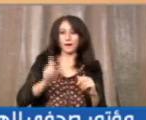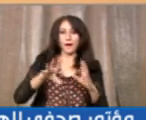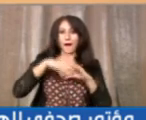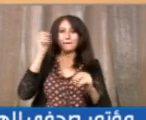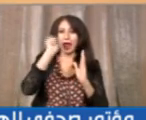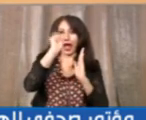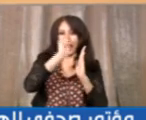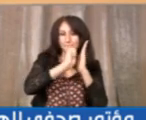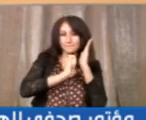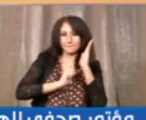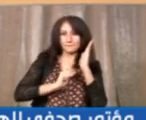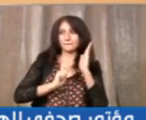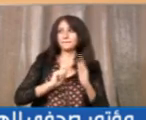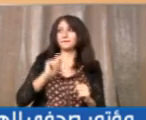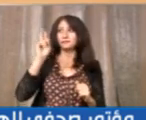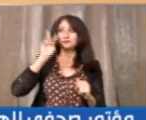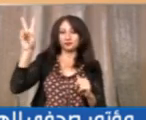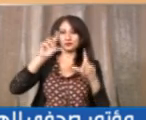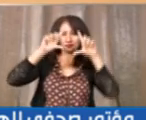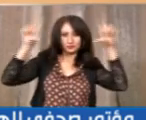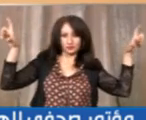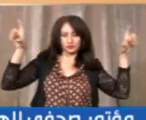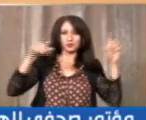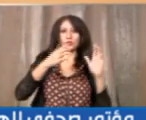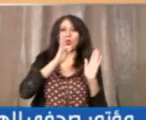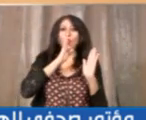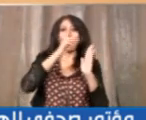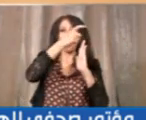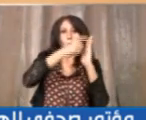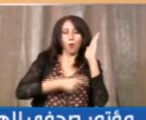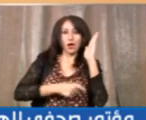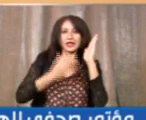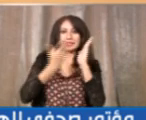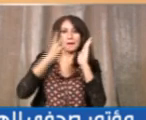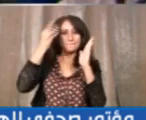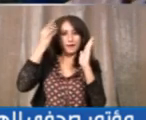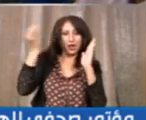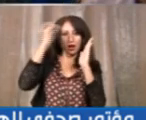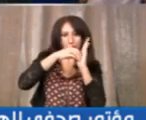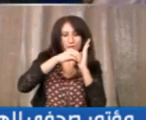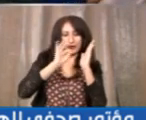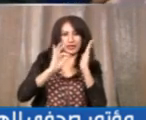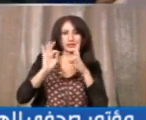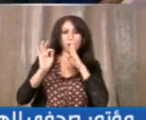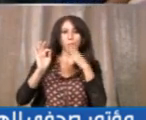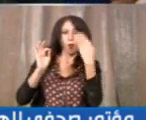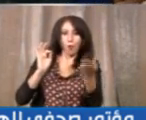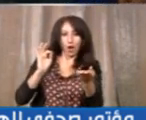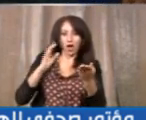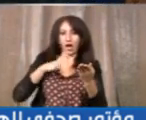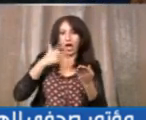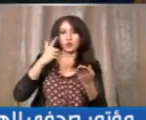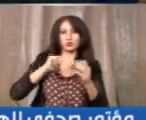الاحبار الاسكانرات دي خاصه بعمليه ما يتم تقديم اوراق الترشح